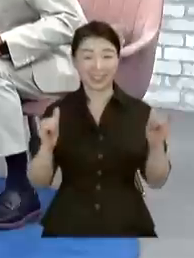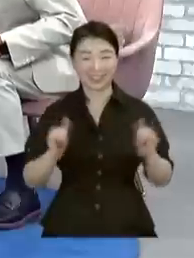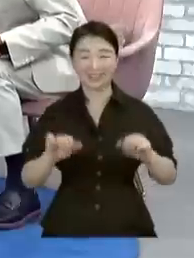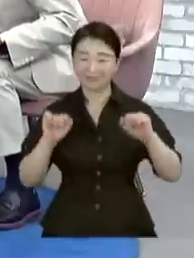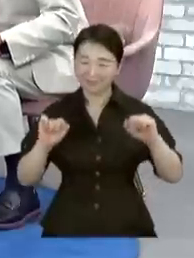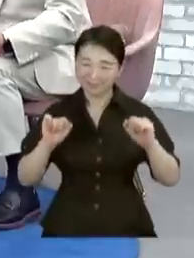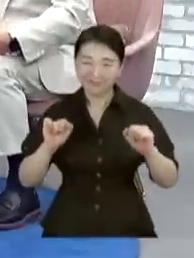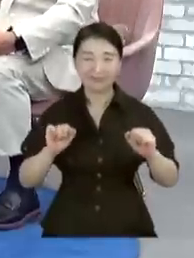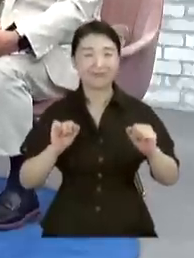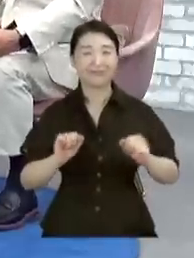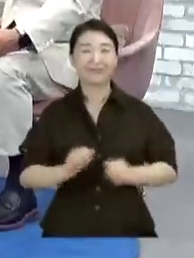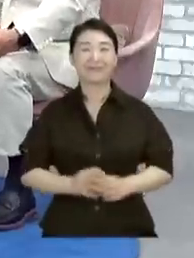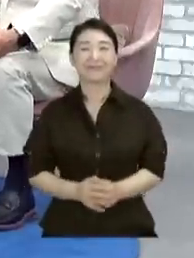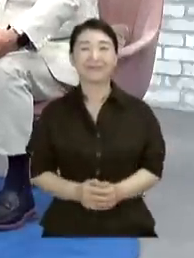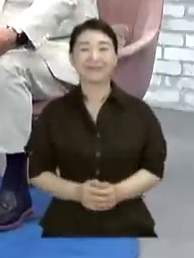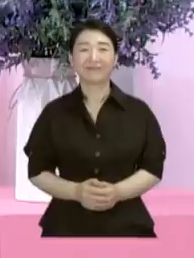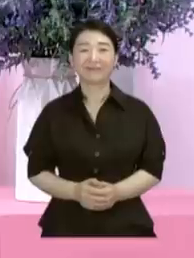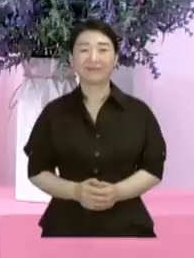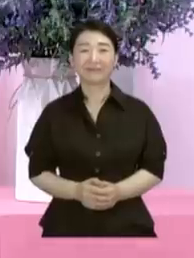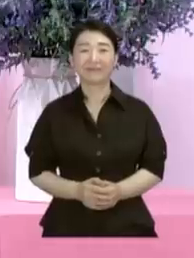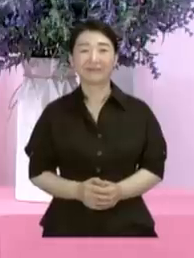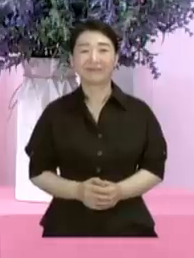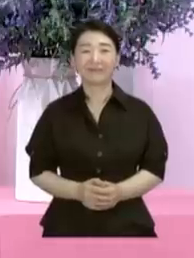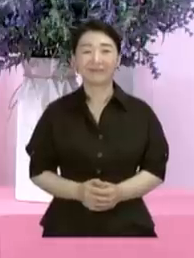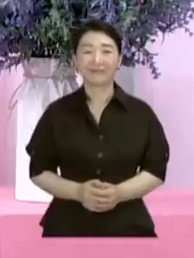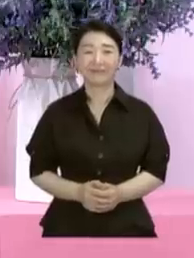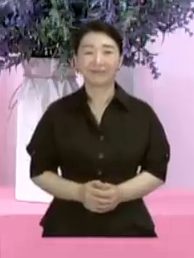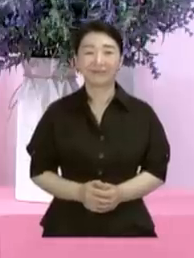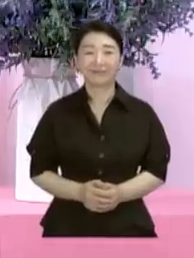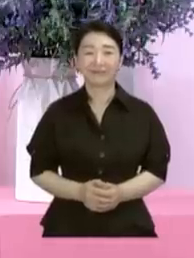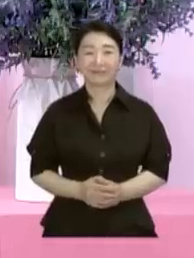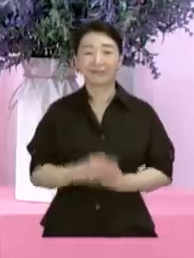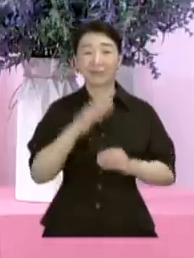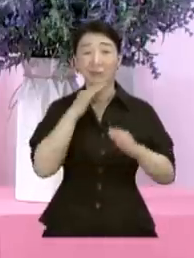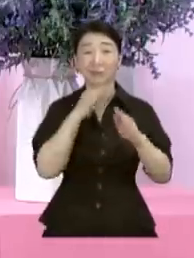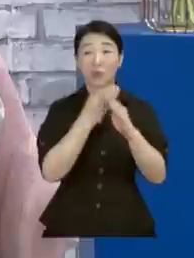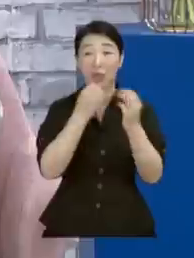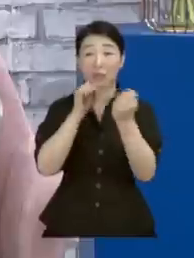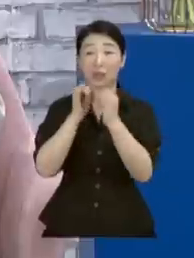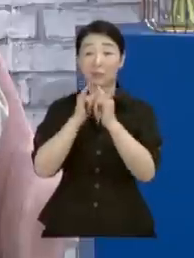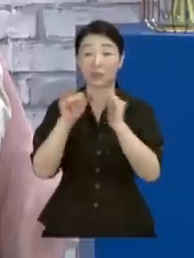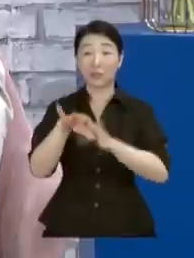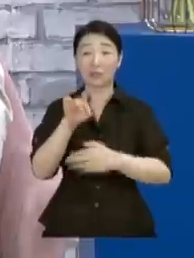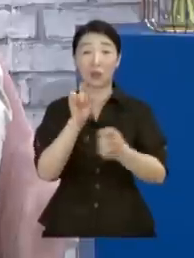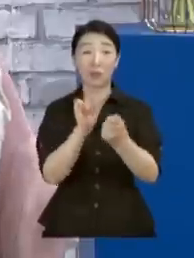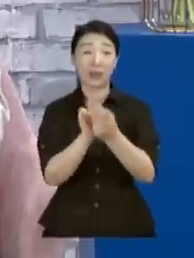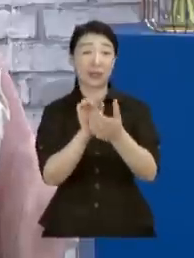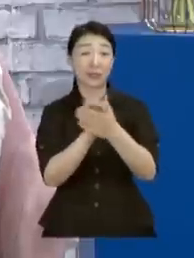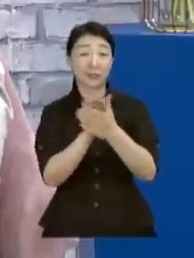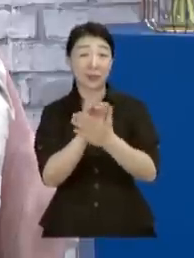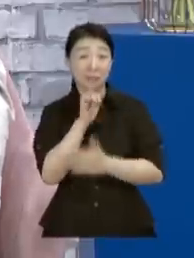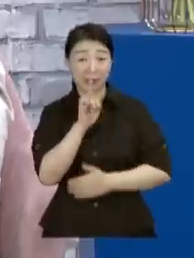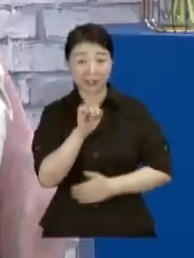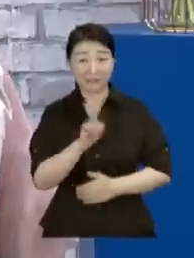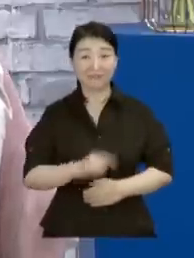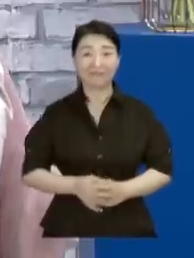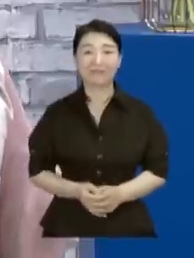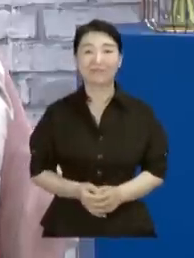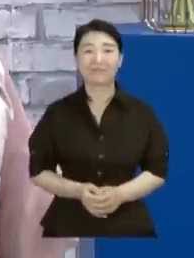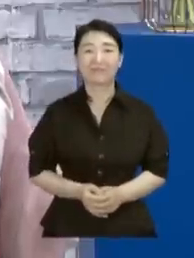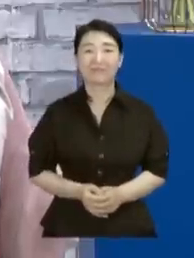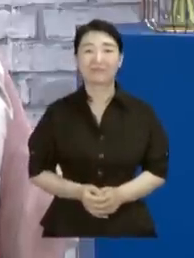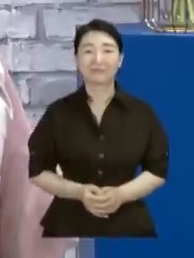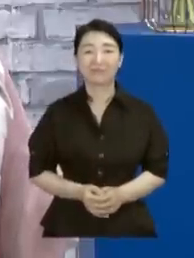안녕하세요. 반갑습니다. 안녕하세요. 네. 네. 자, 우리 탈북민들이 어떻게 보면 처음 사귀게 되는 친구라고 저희가